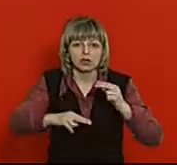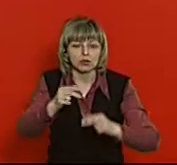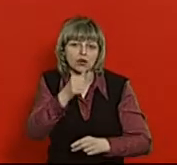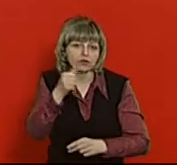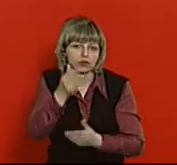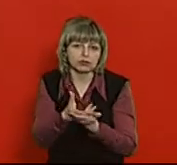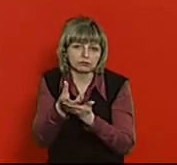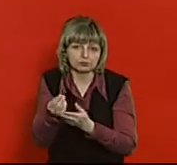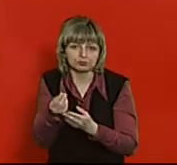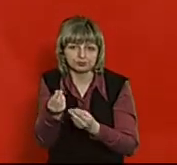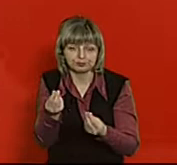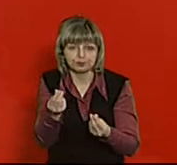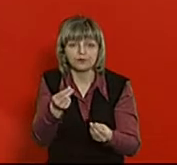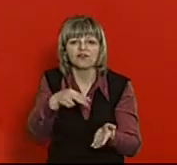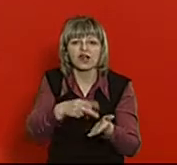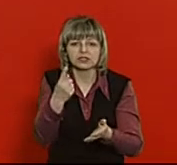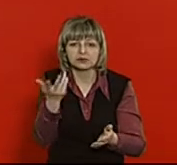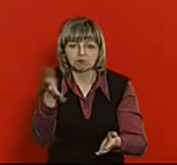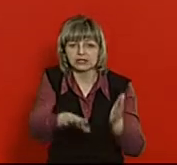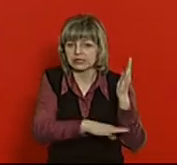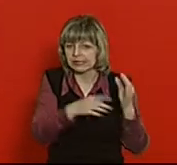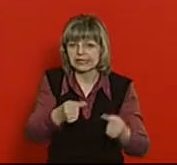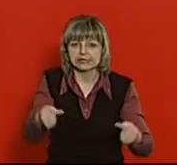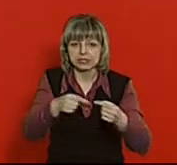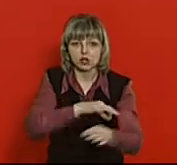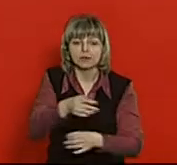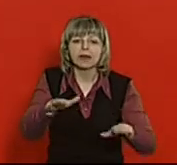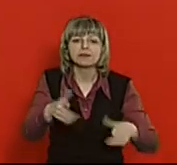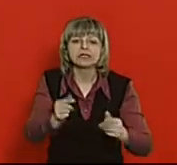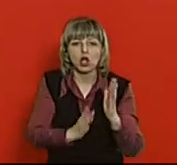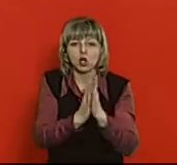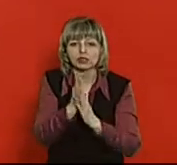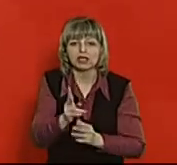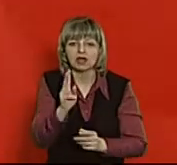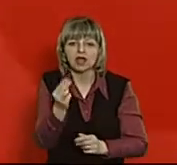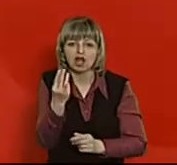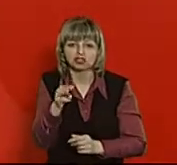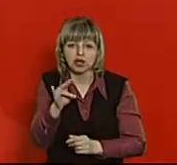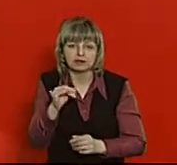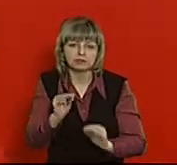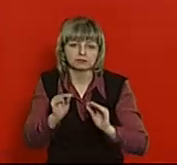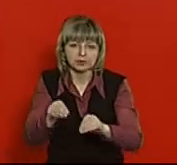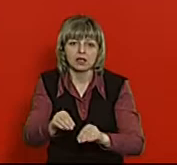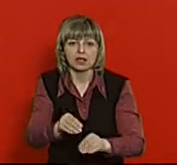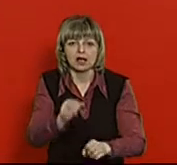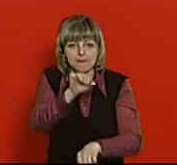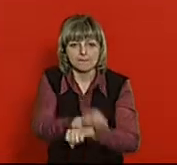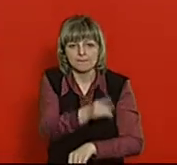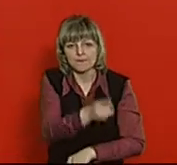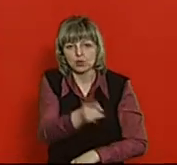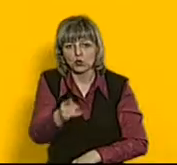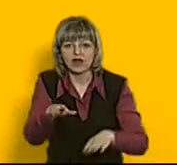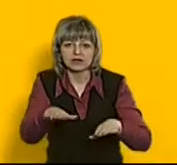сплатили відновну вартість 5 дерев. Згідно проєкту, на місці, де росли каштани, нині облаштують паркувальні місця для авто.